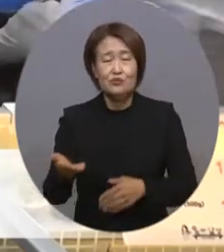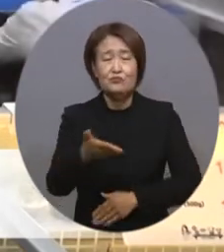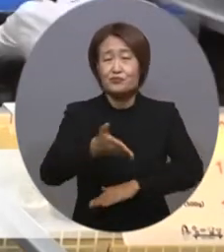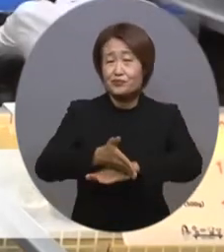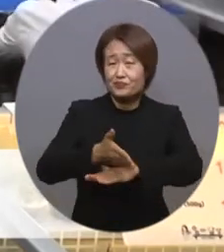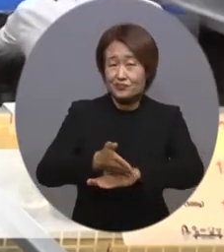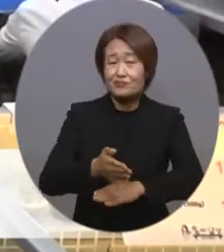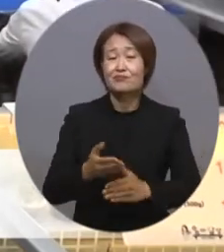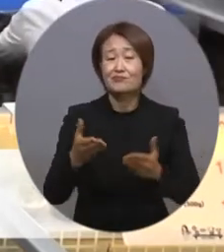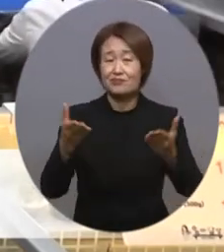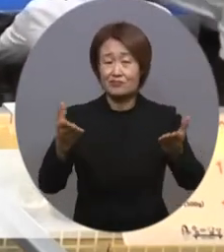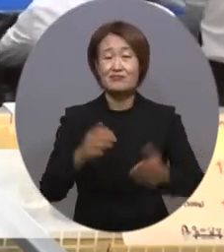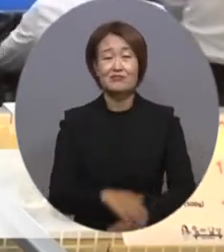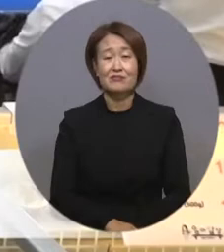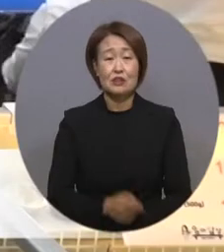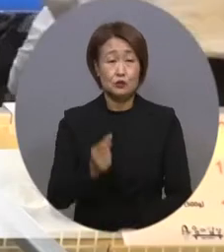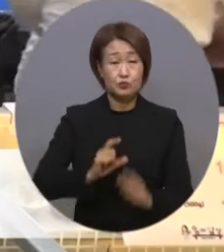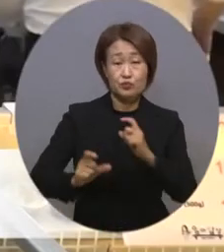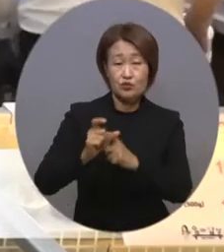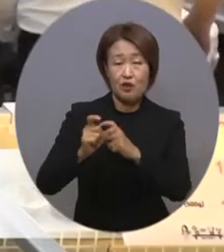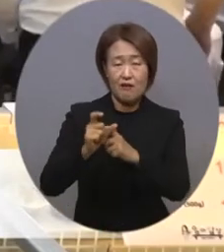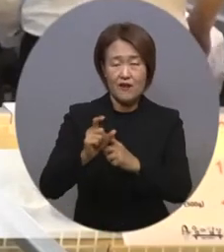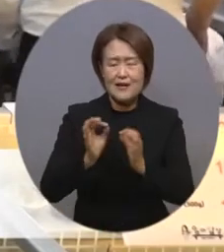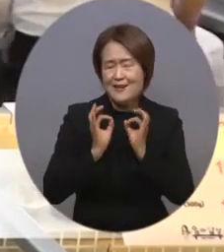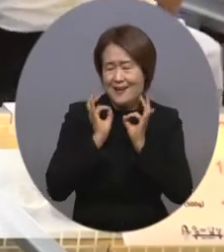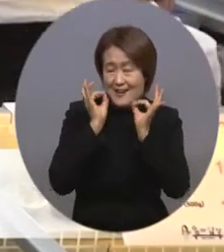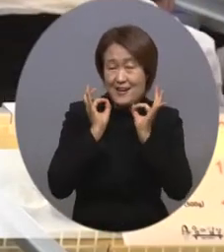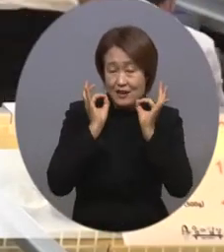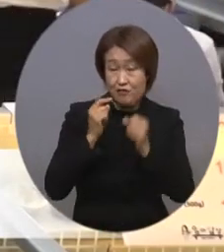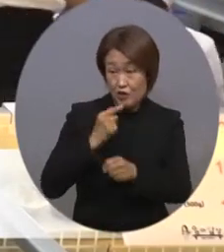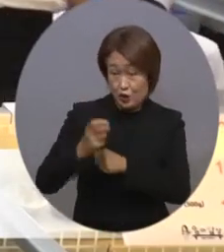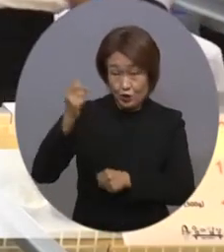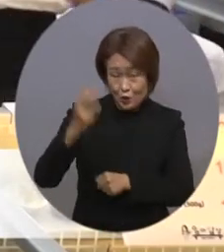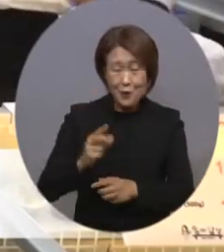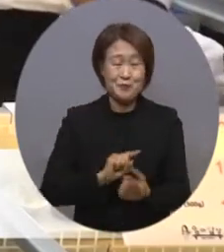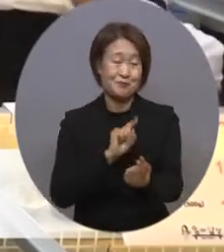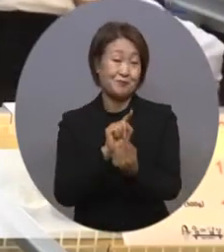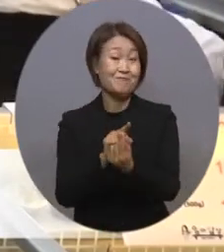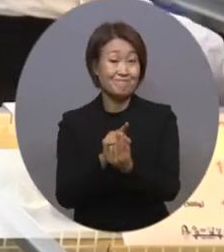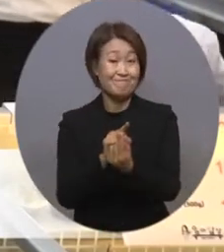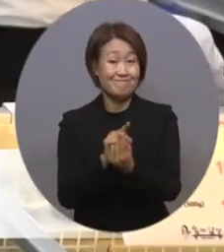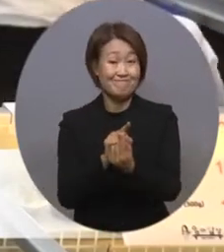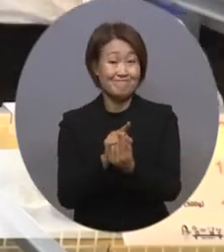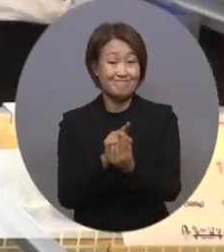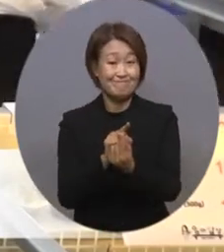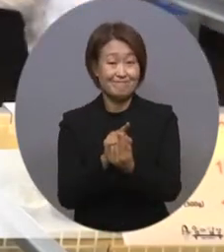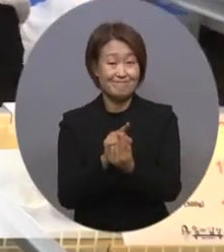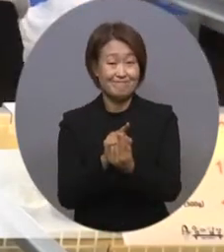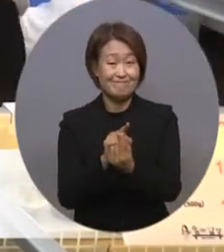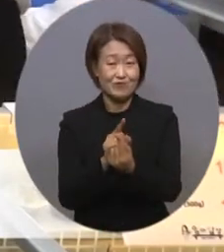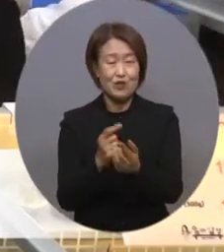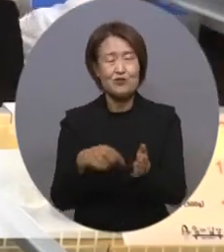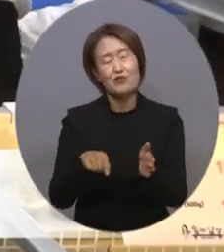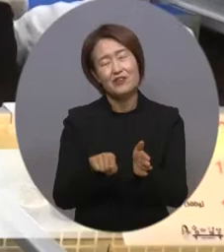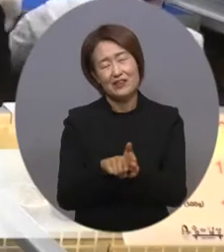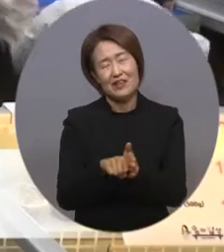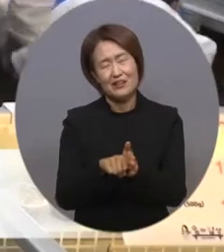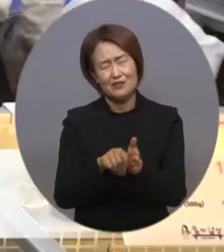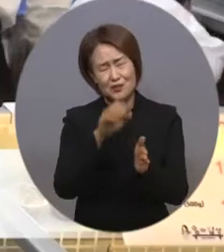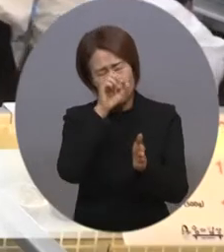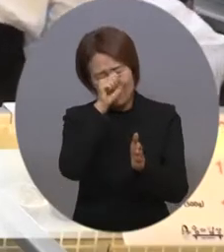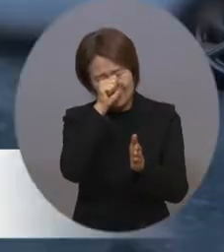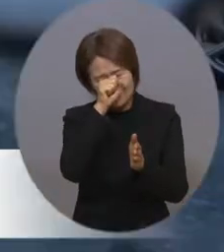감사드리고 저희가 조금 더 나흘간 열심히 하고 내년에 또 만날 수 있도록 그렇게 좋은 자리가 되었으면